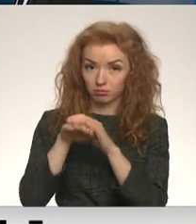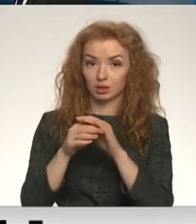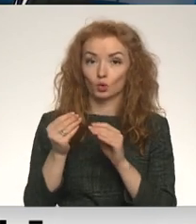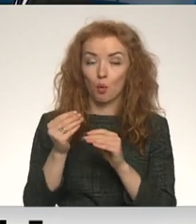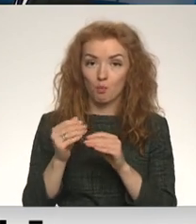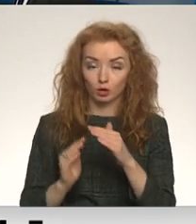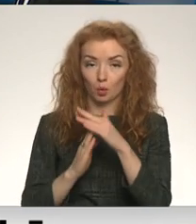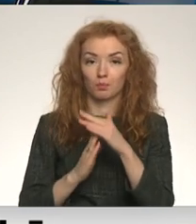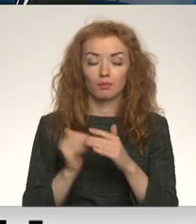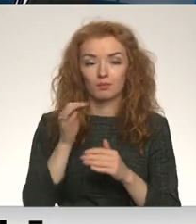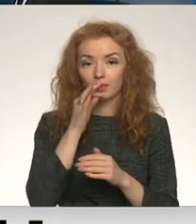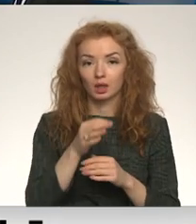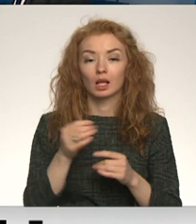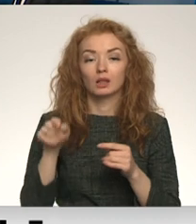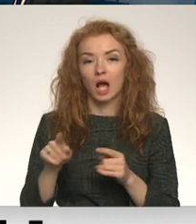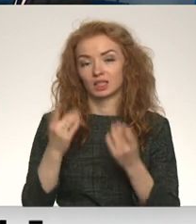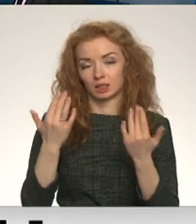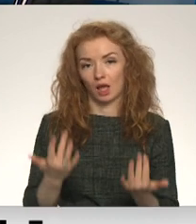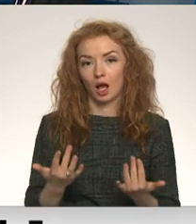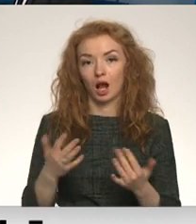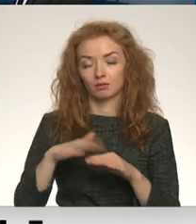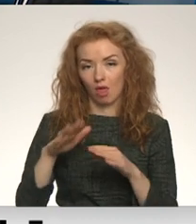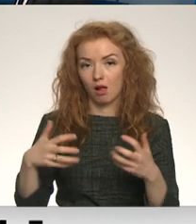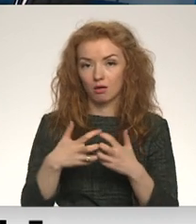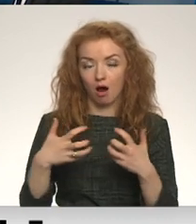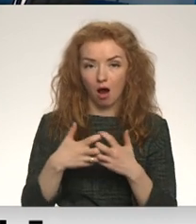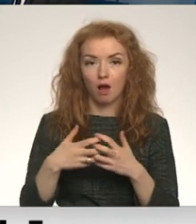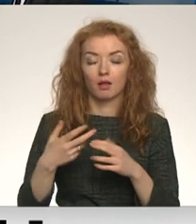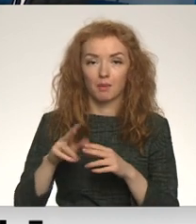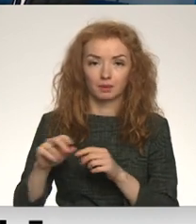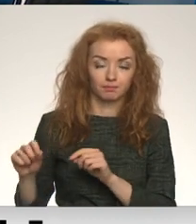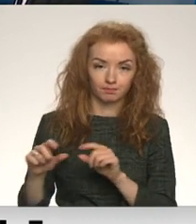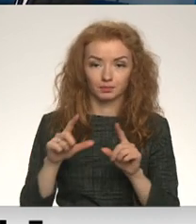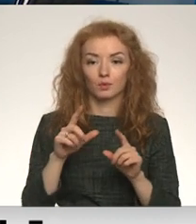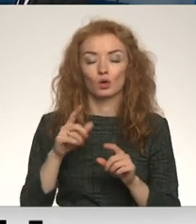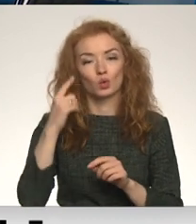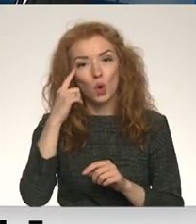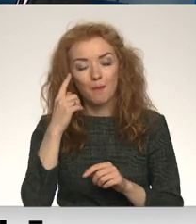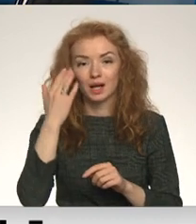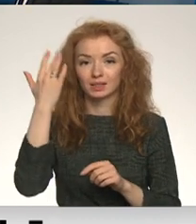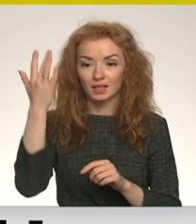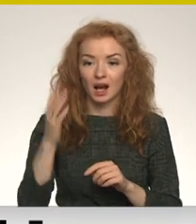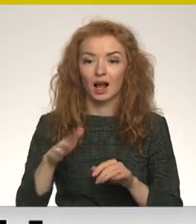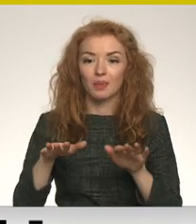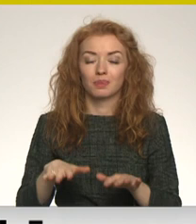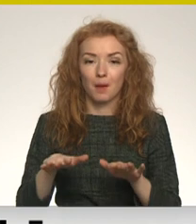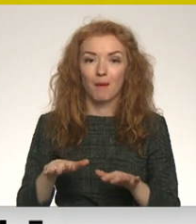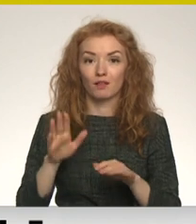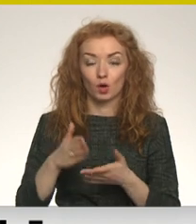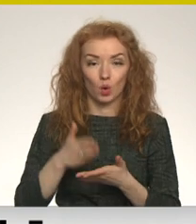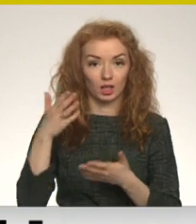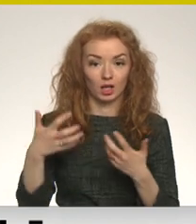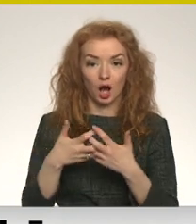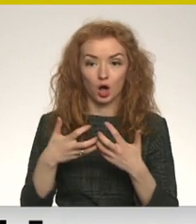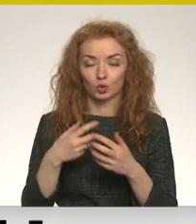vienkārši dārgāk viss maksā. Tas nav nekas pret to, kas ir Ukrainā, un domāt vai cerēt, ka var notikt tepat tās blakus karš un